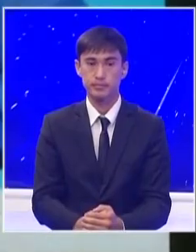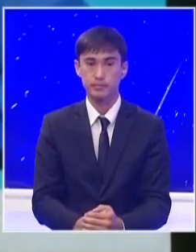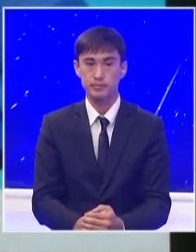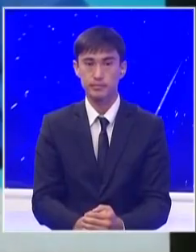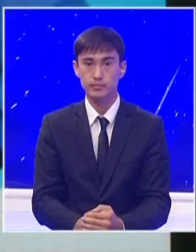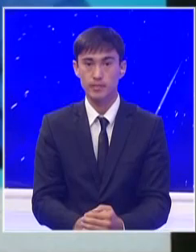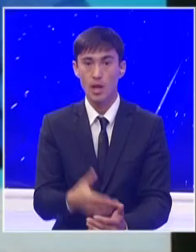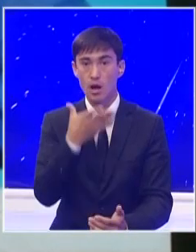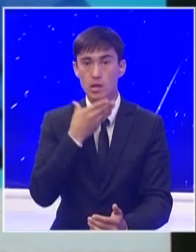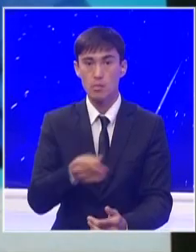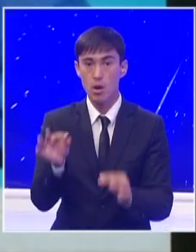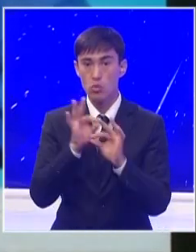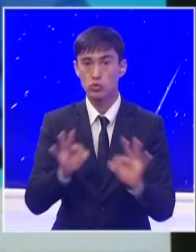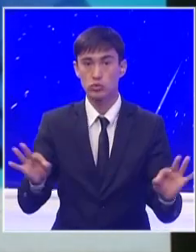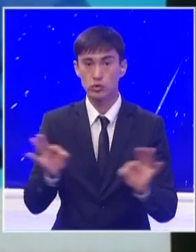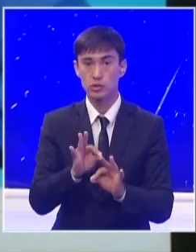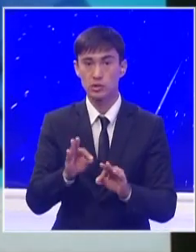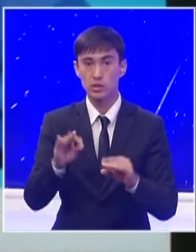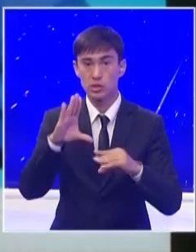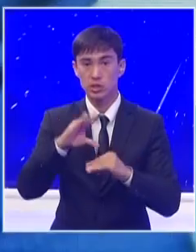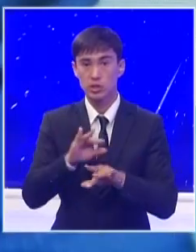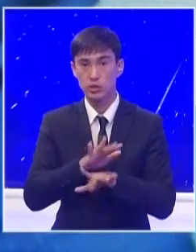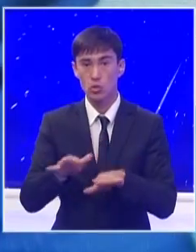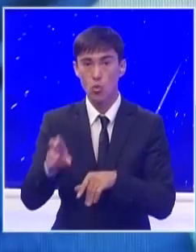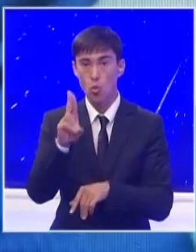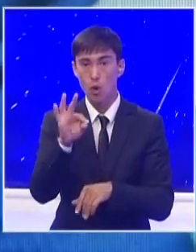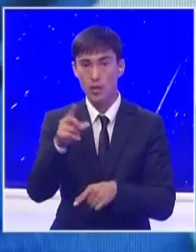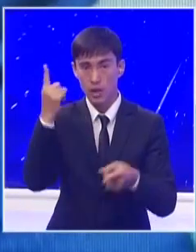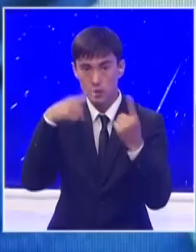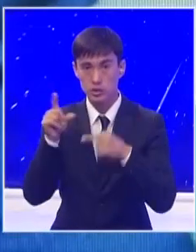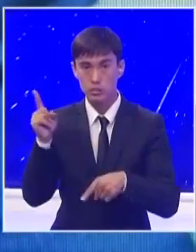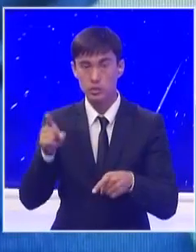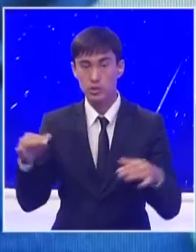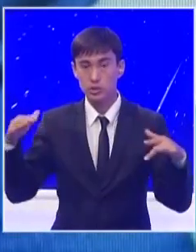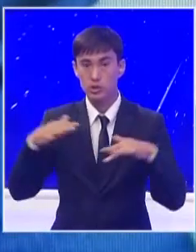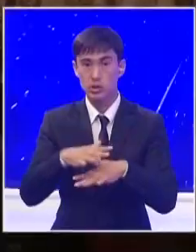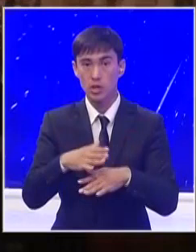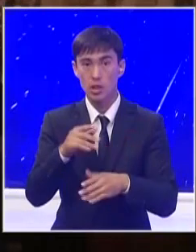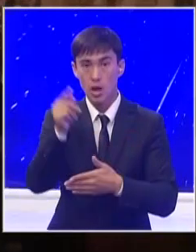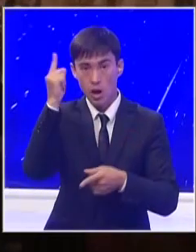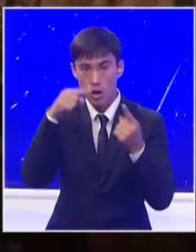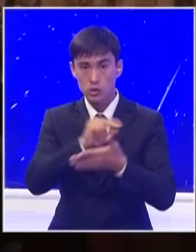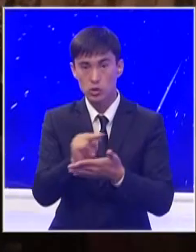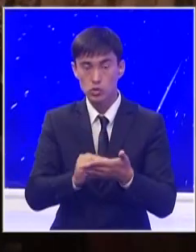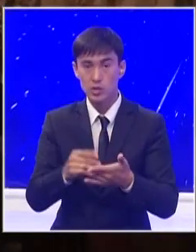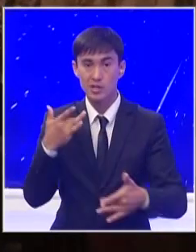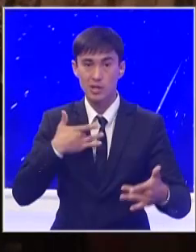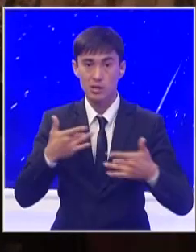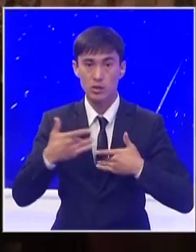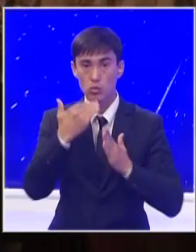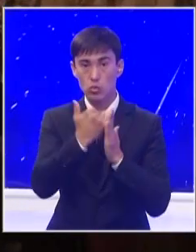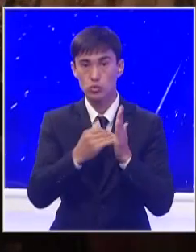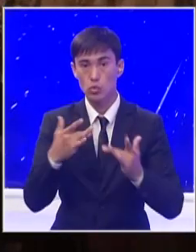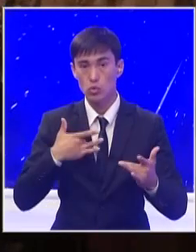Әдемі әуезді әдеби сазды кеш. Қуат ақынның шығармашылығына арналған жиында өңірдің ақын жазушылары театрландырылған көрініс